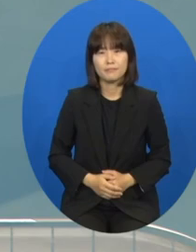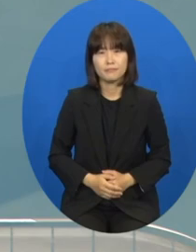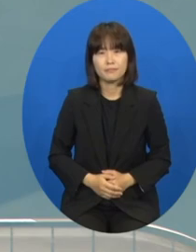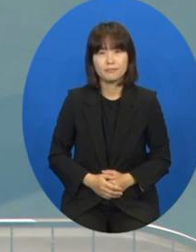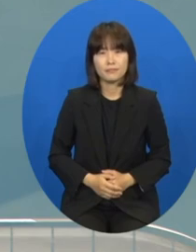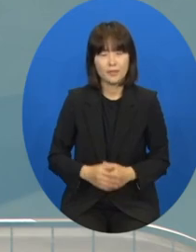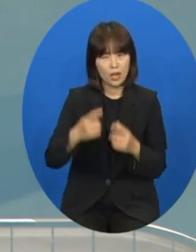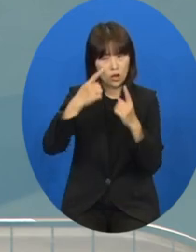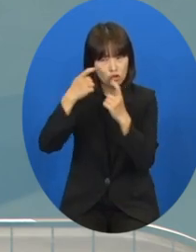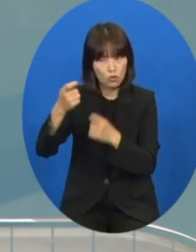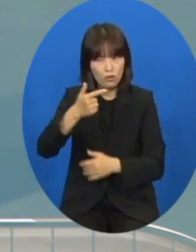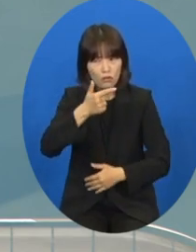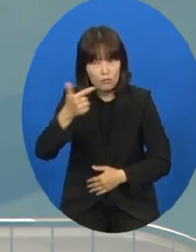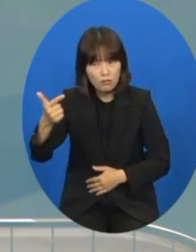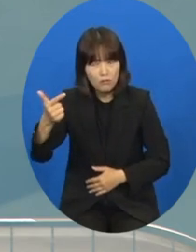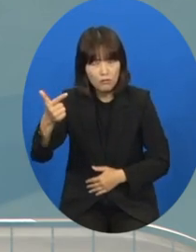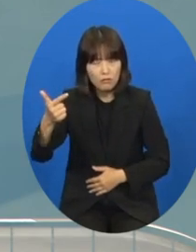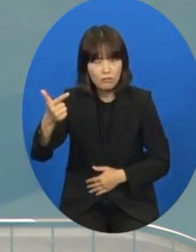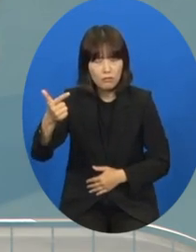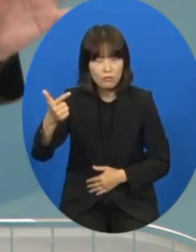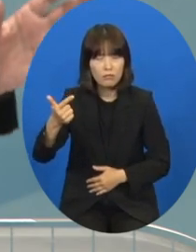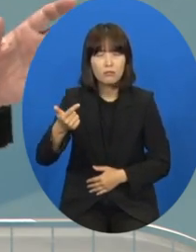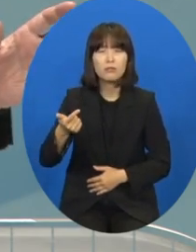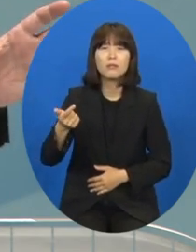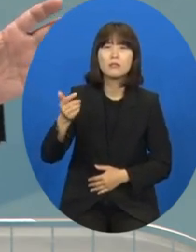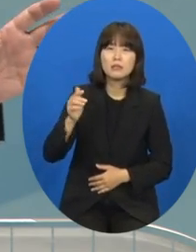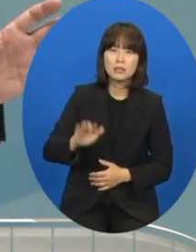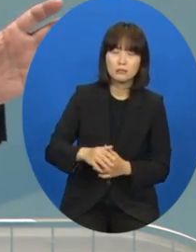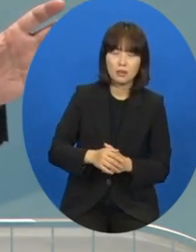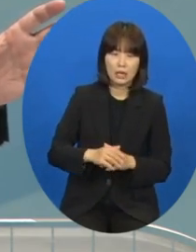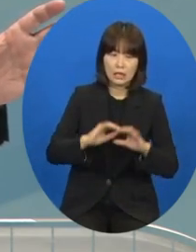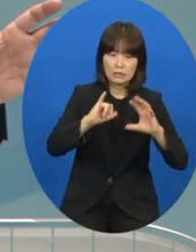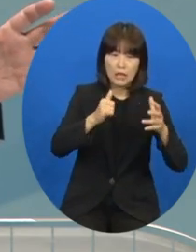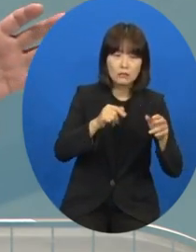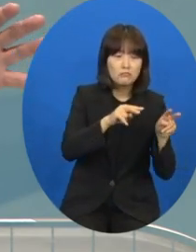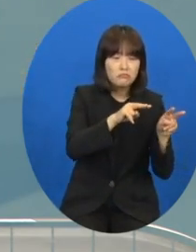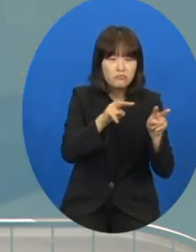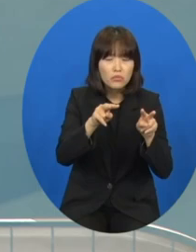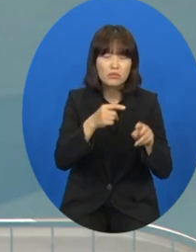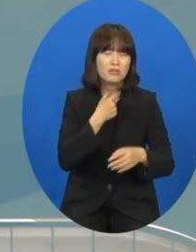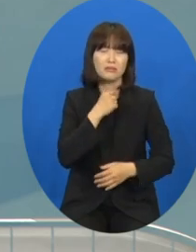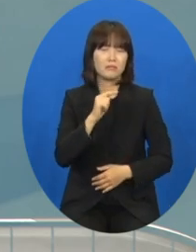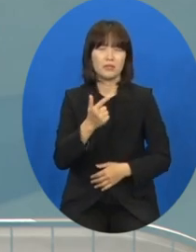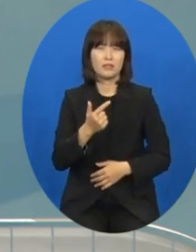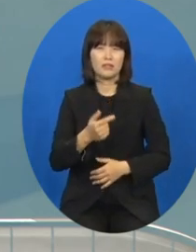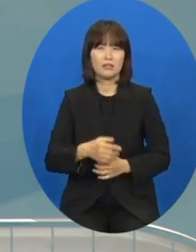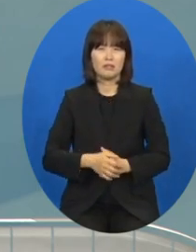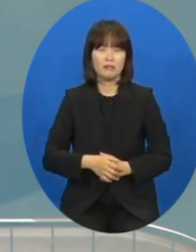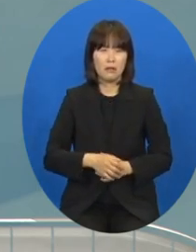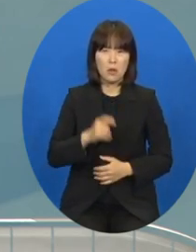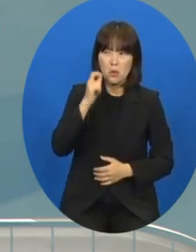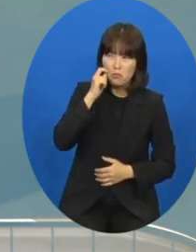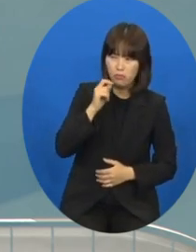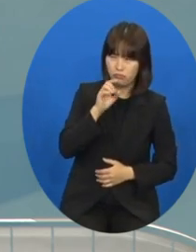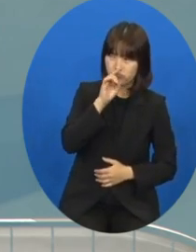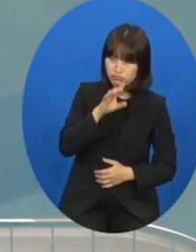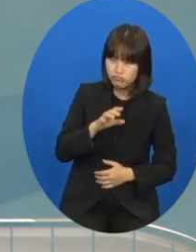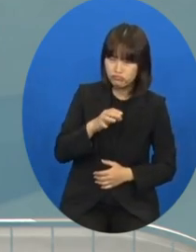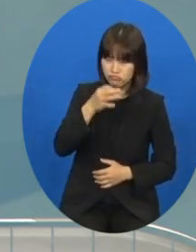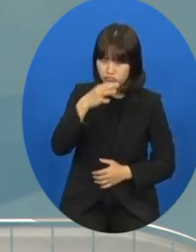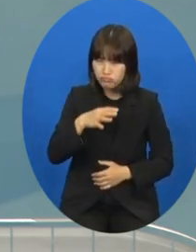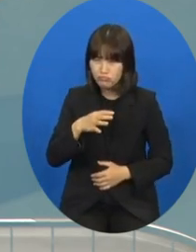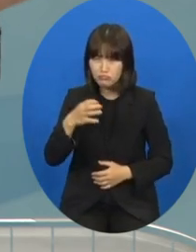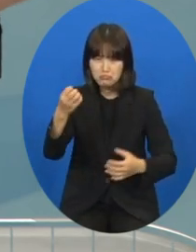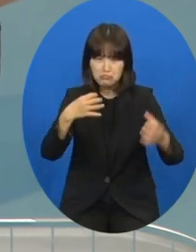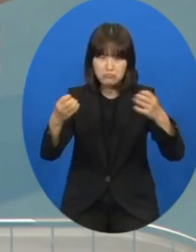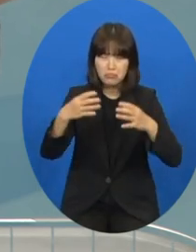아무리 유혹이 크다 하더라도 더 이상 세상 기웃거리고 싶지도 않아요. 못하겠어요, 안 돼요, 힘들어요, 그런 말